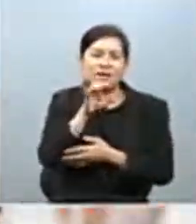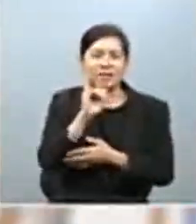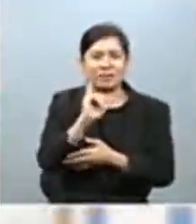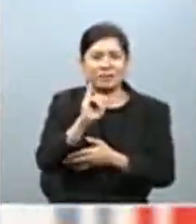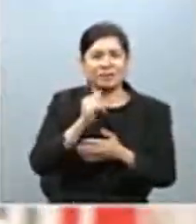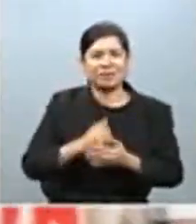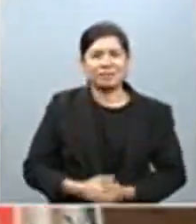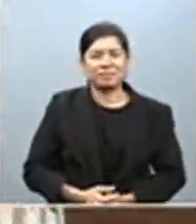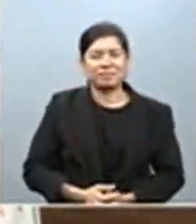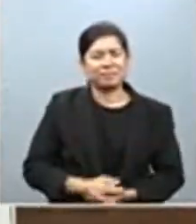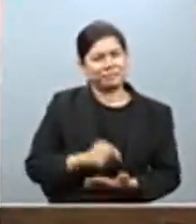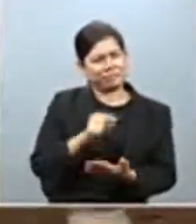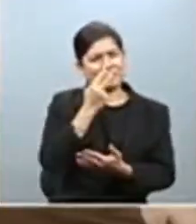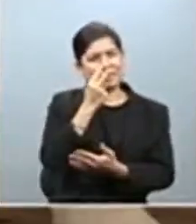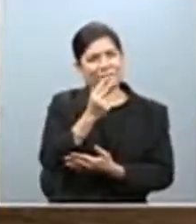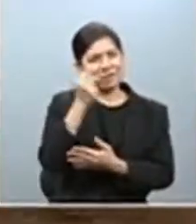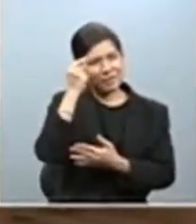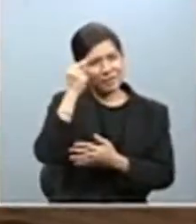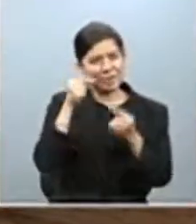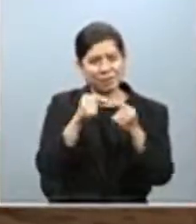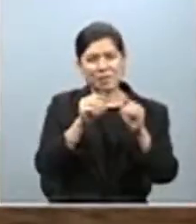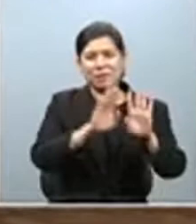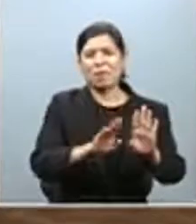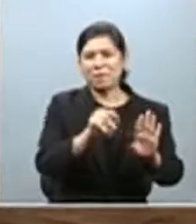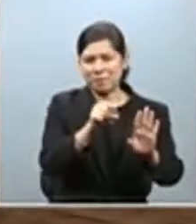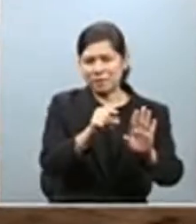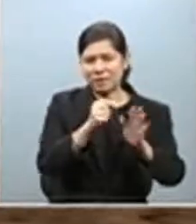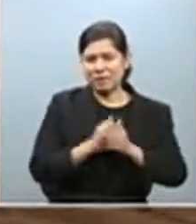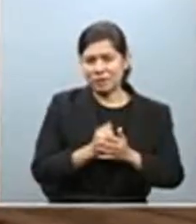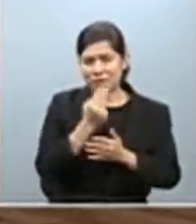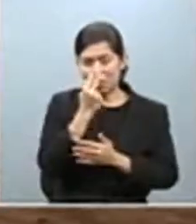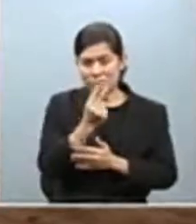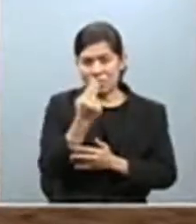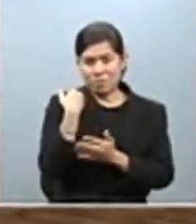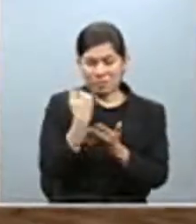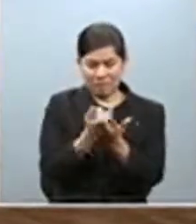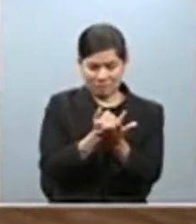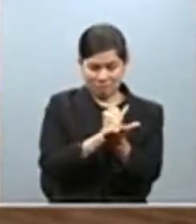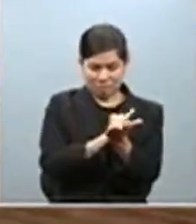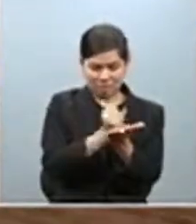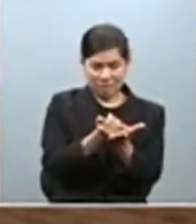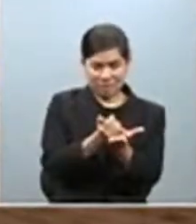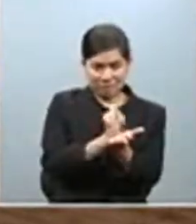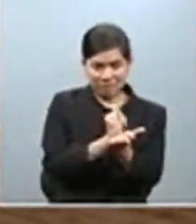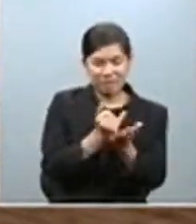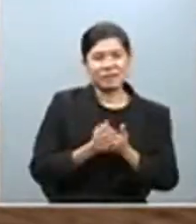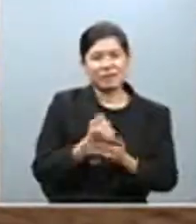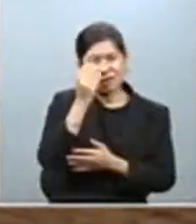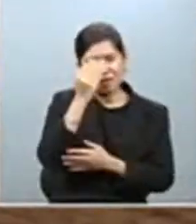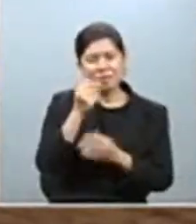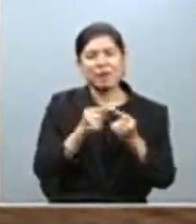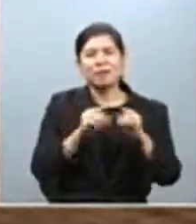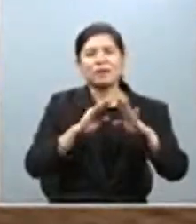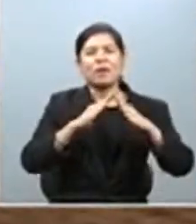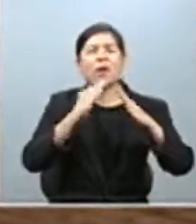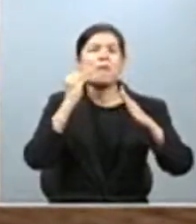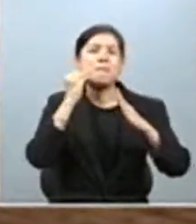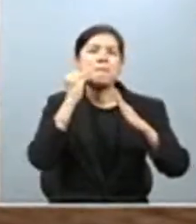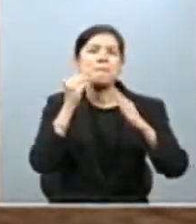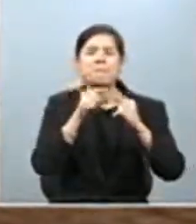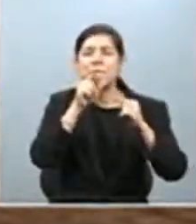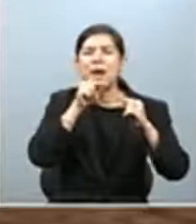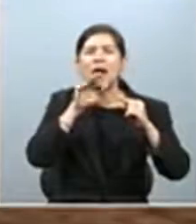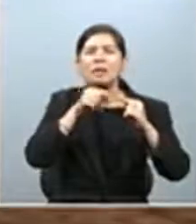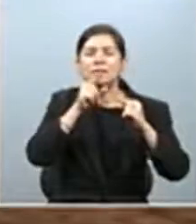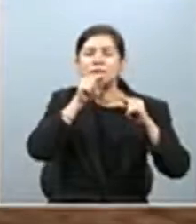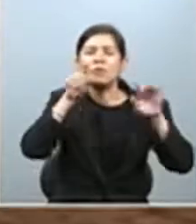ว่าละว่าจะต้องมาแนวนี้แม้ตอนที่เขายืดเส้นภูมิปัญญาไทยๆนะไม่มีมุกหรอกมามีมุกตรงบ้านนกเขานี่แหละพี่น้องคนยัง